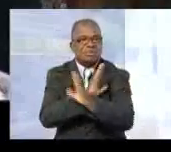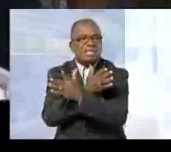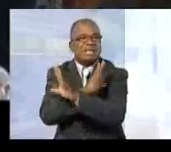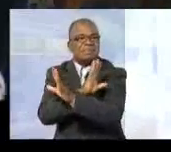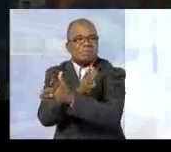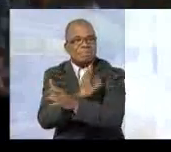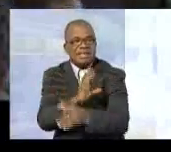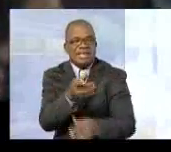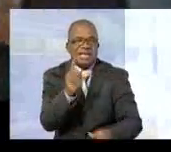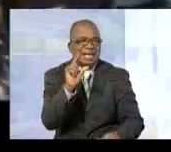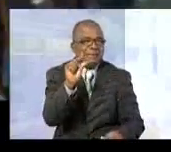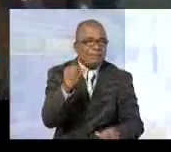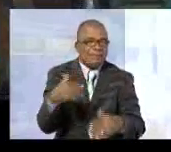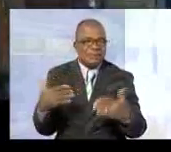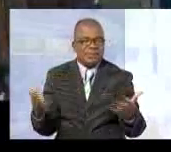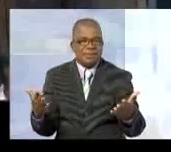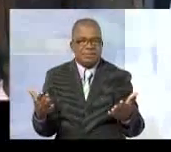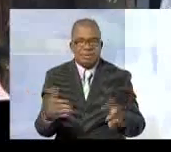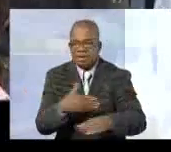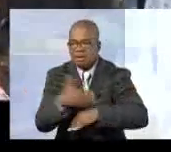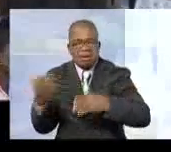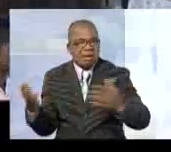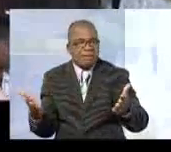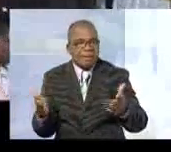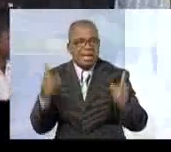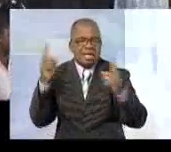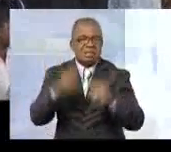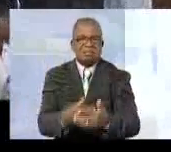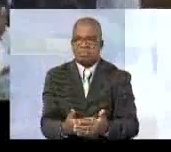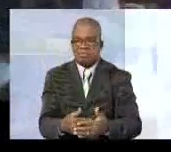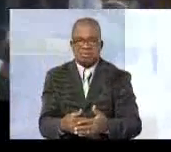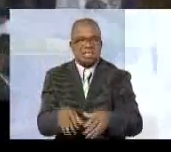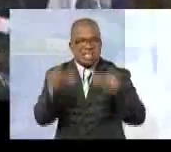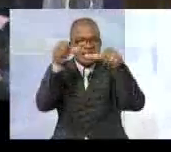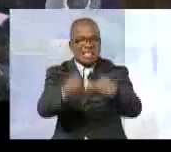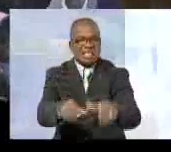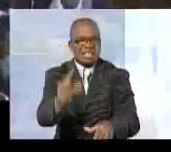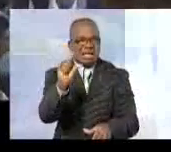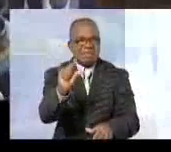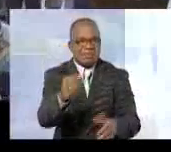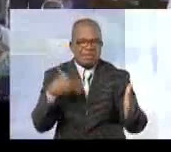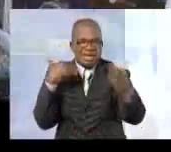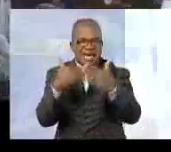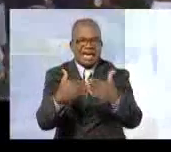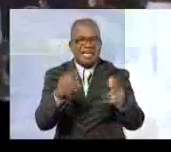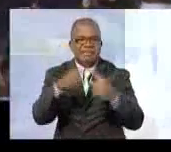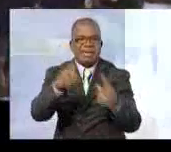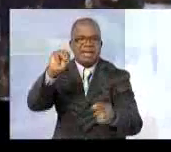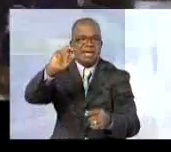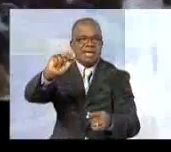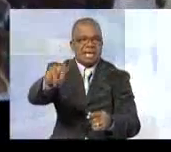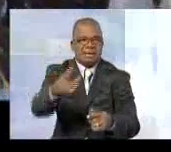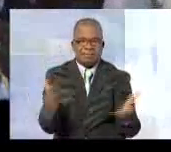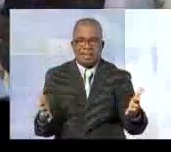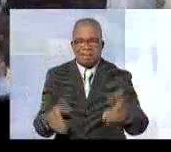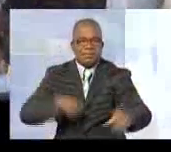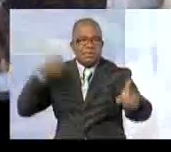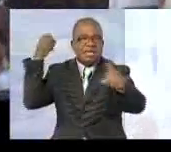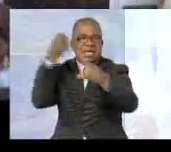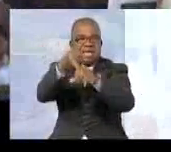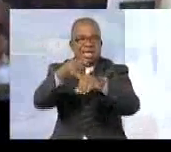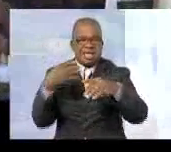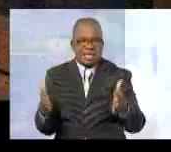prière. La dépouille mortelle a ensuite été conduite à l'intérieur de la cathédrale où une messe pour le repos de l'âme du défunt